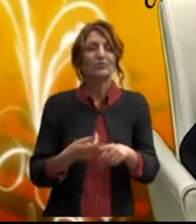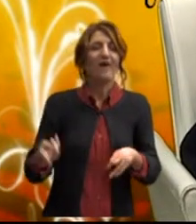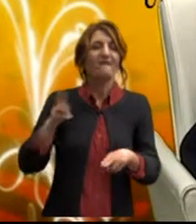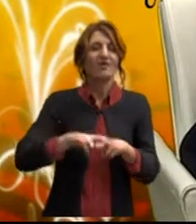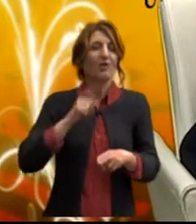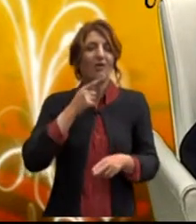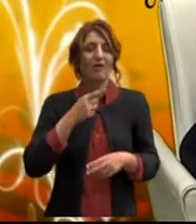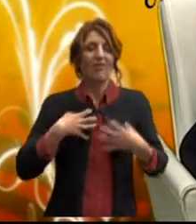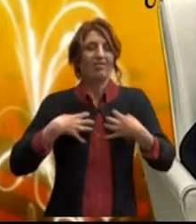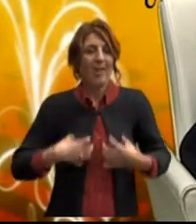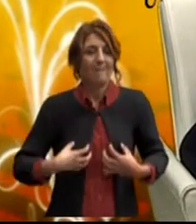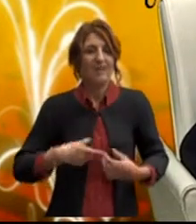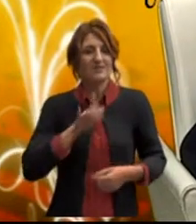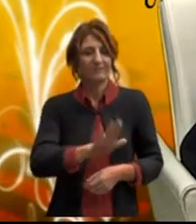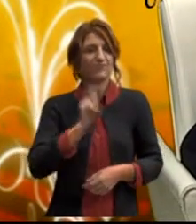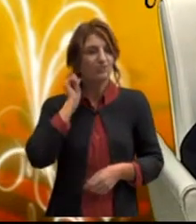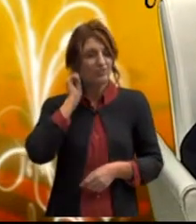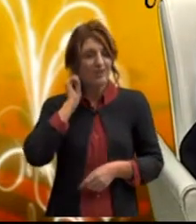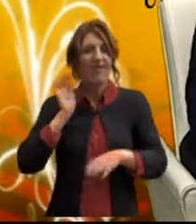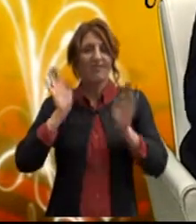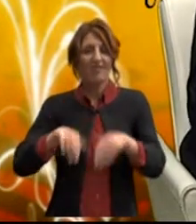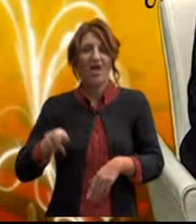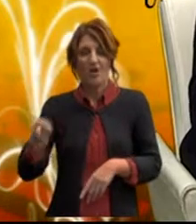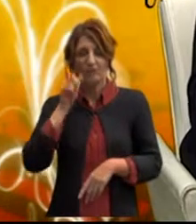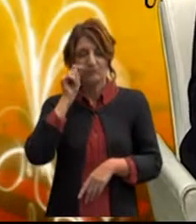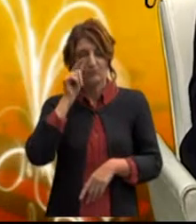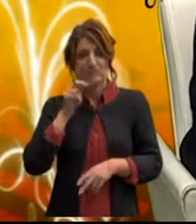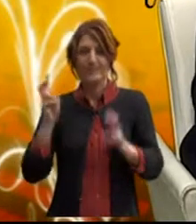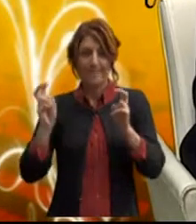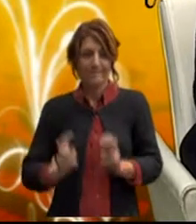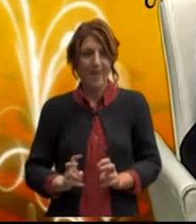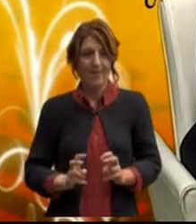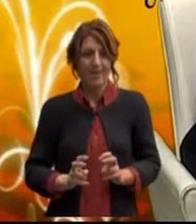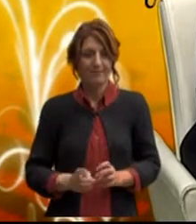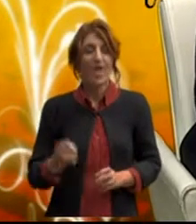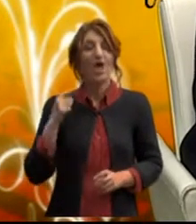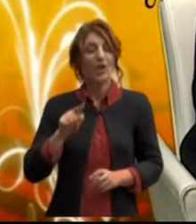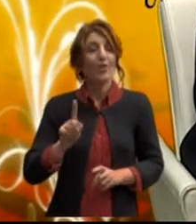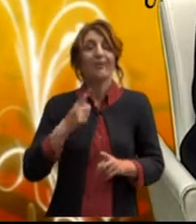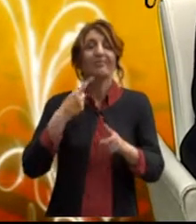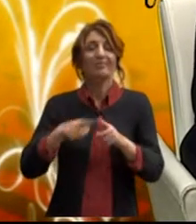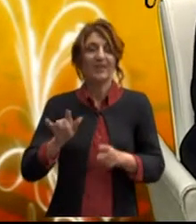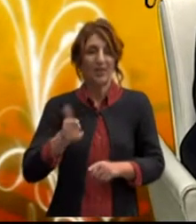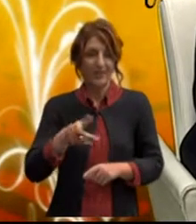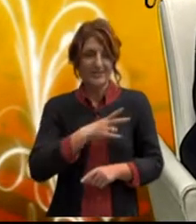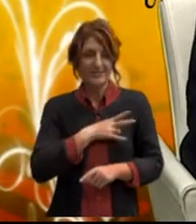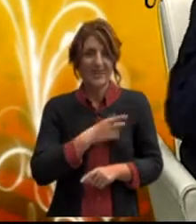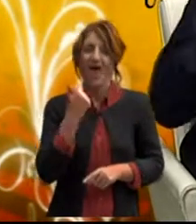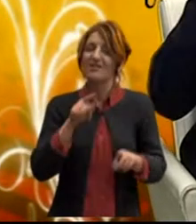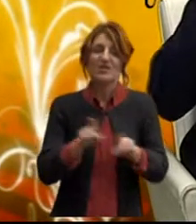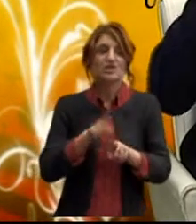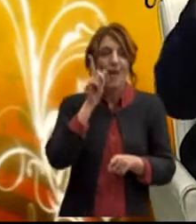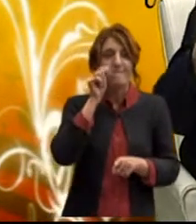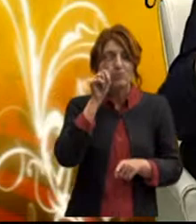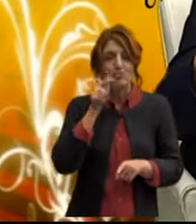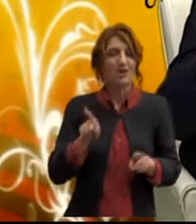depresivnih poremećaja kod žena nego kod muškaraca. To je samo dijelom istina. Mm-hmm. Naime, i muškarci su depresivni, samo